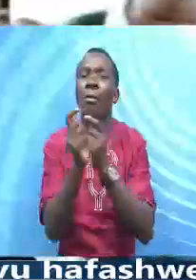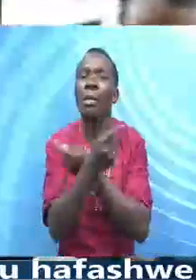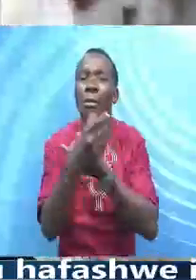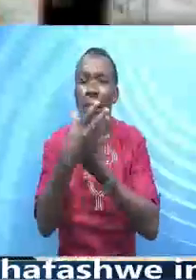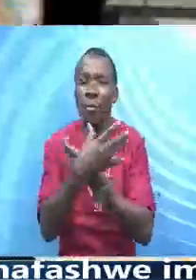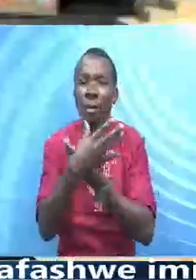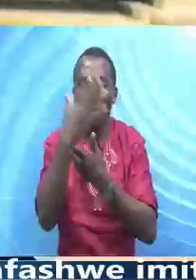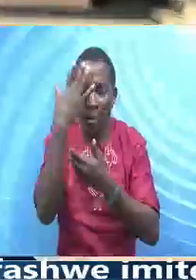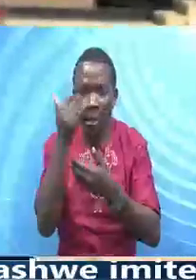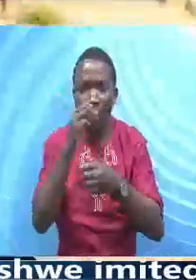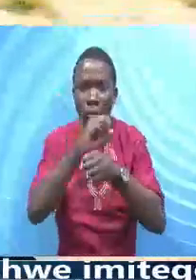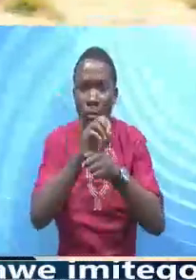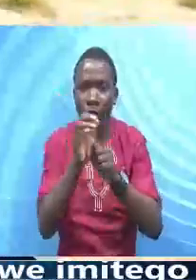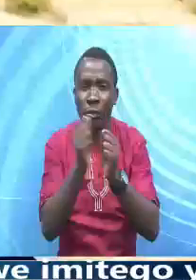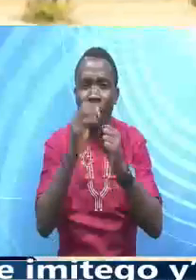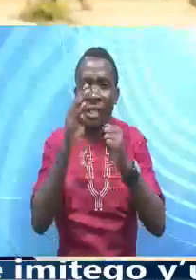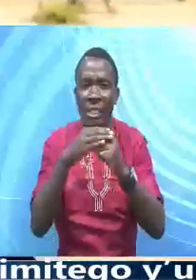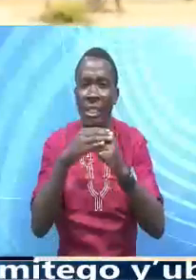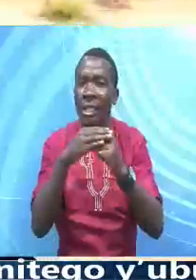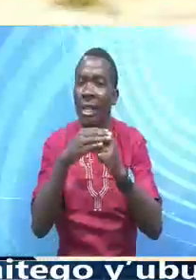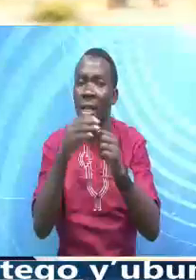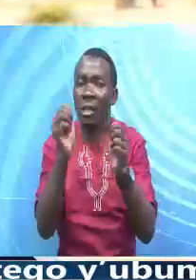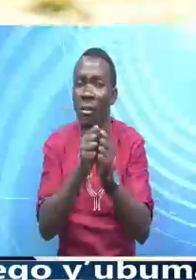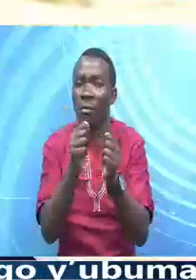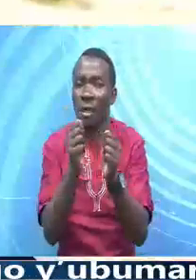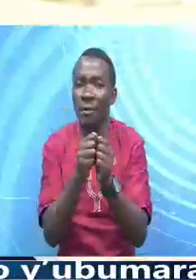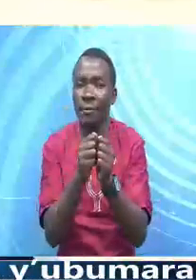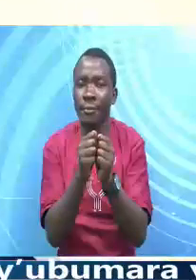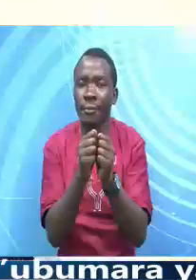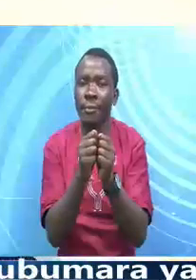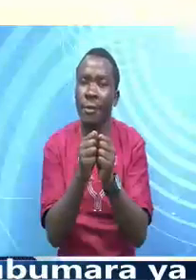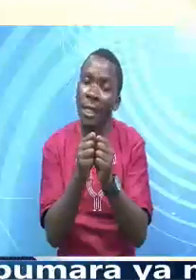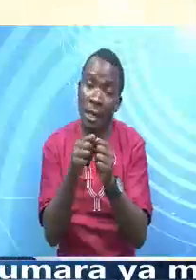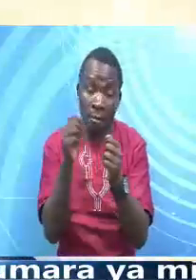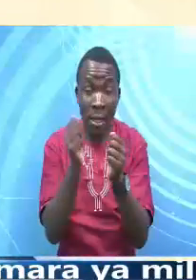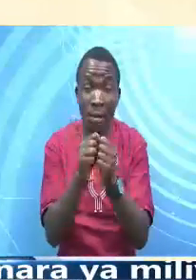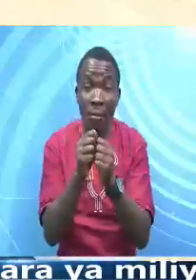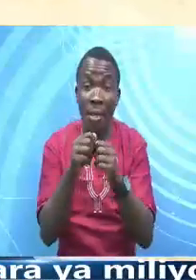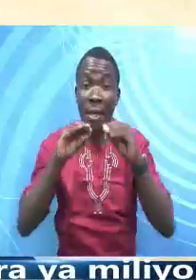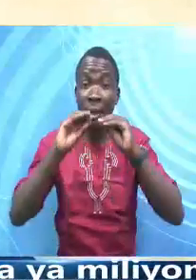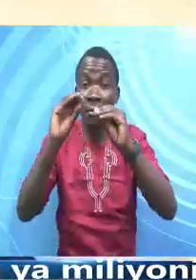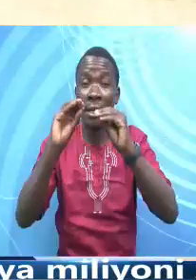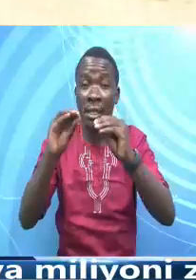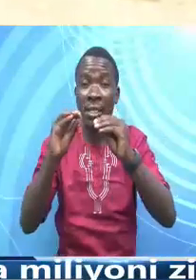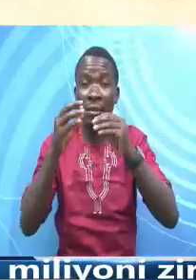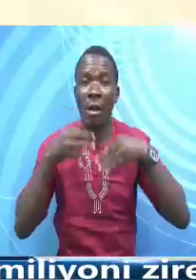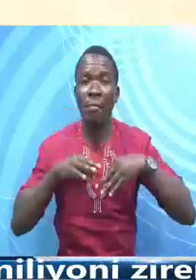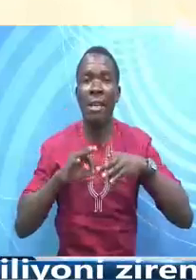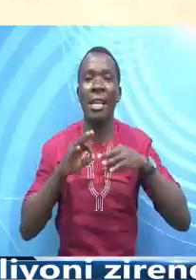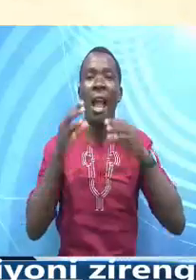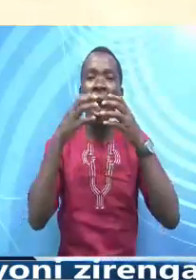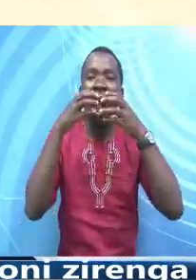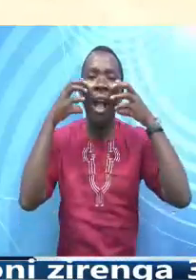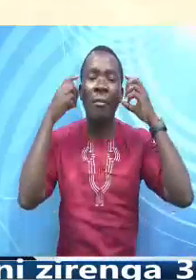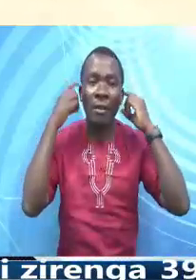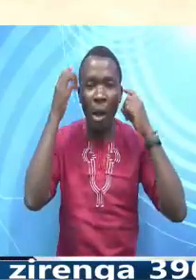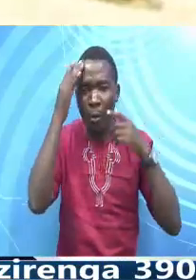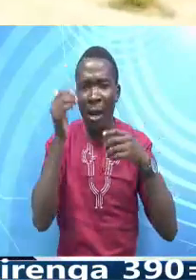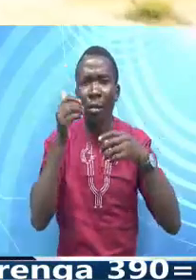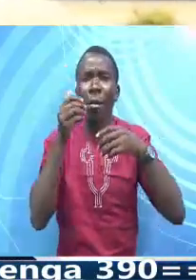COVID-19 kitoroshye ntago byoroshye kwigisha umuntu yambaye agapfukamunwa kubera ko haba hazamo icyokere ariko umuntu